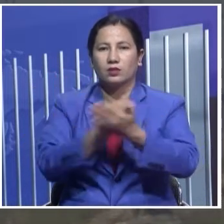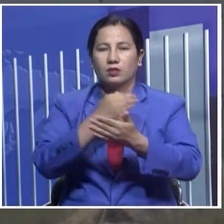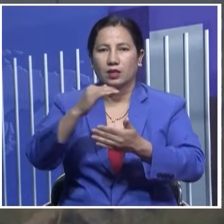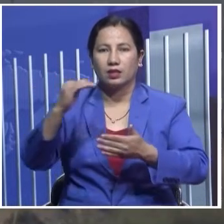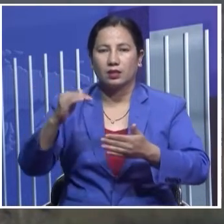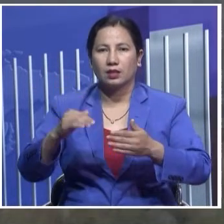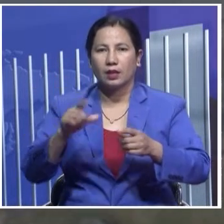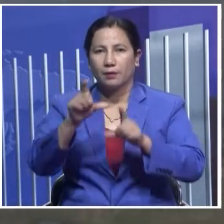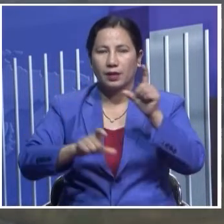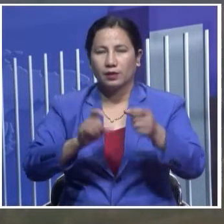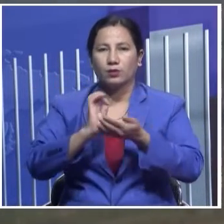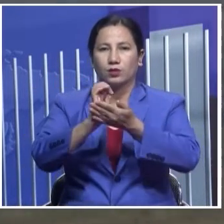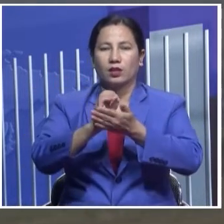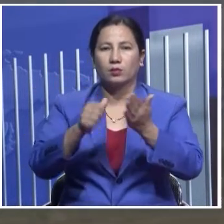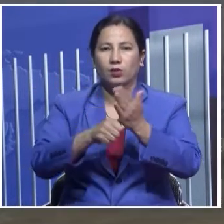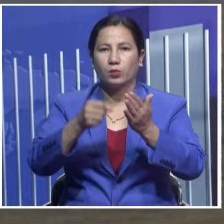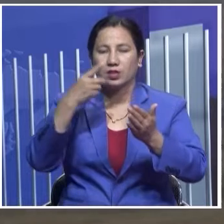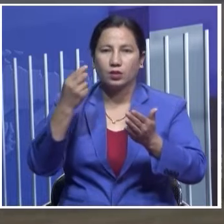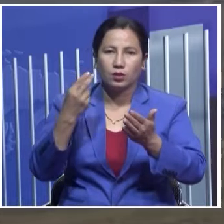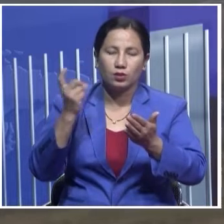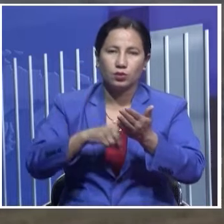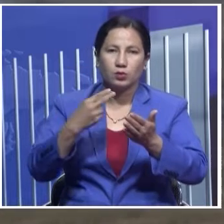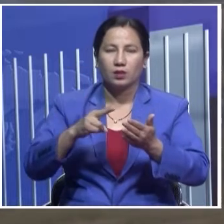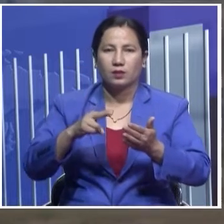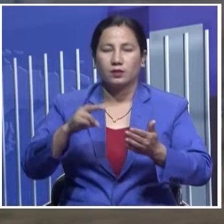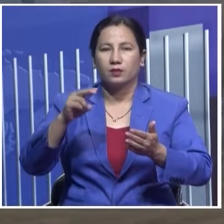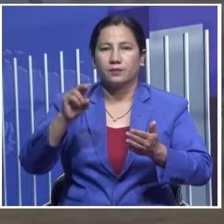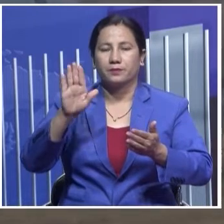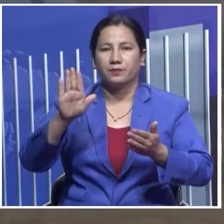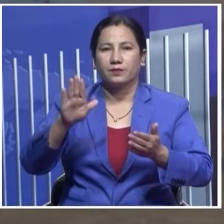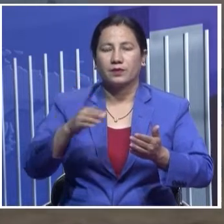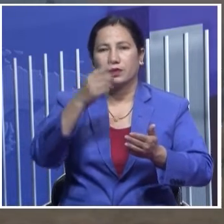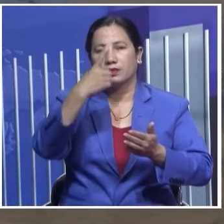तथा व्यक्तिको सहयोगमा उपचार सुरु गरिएको छ। छारे रोगबाट पीडित